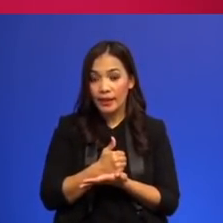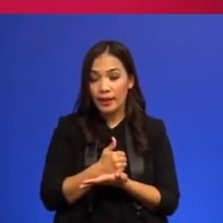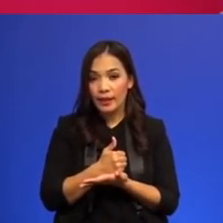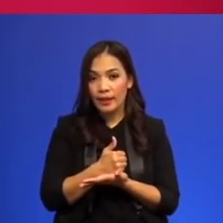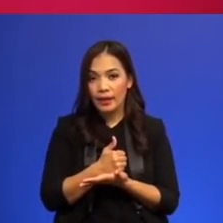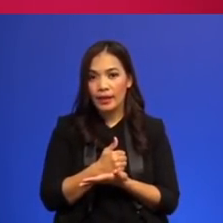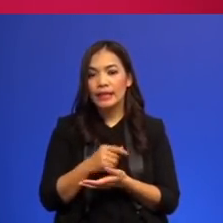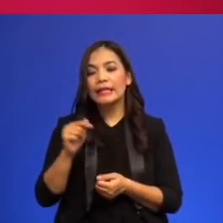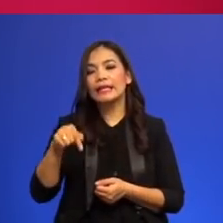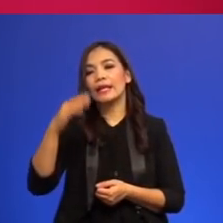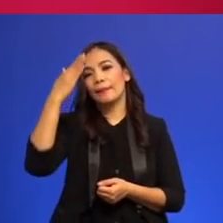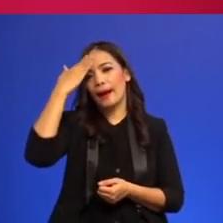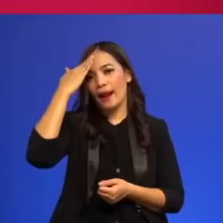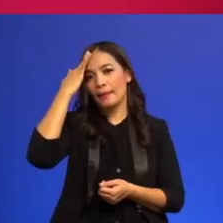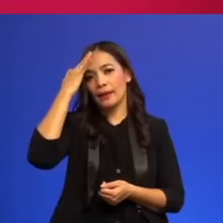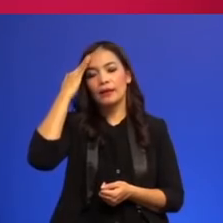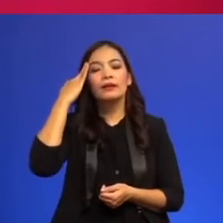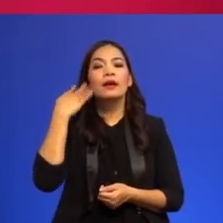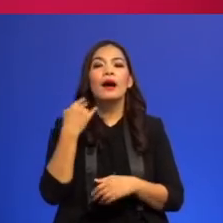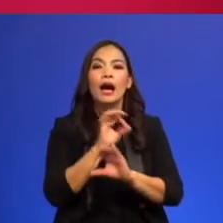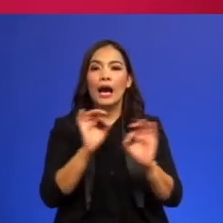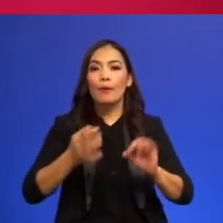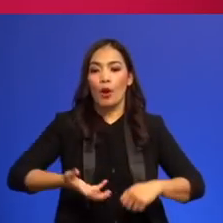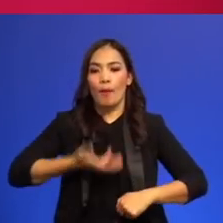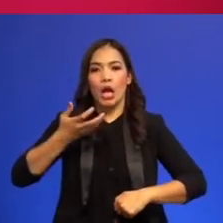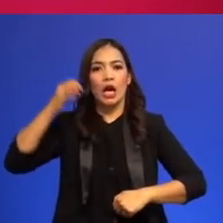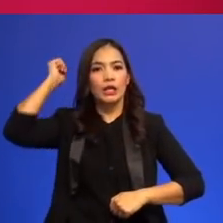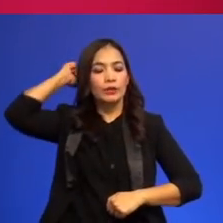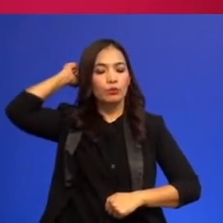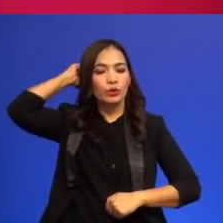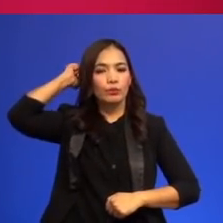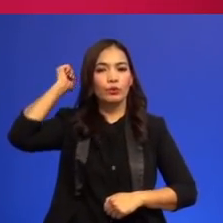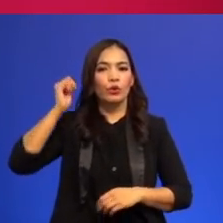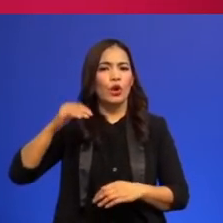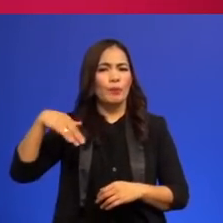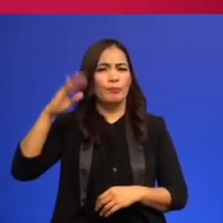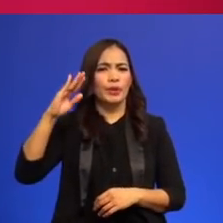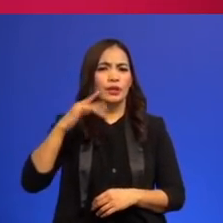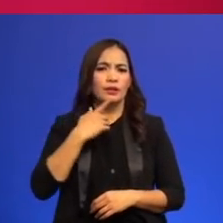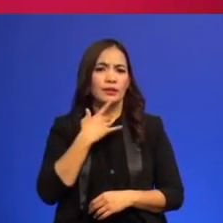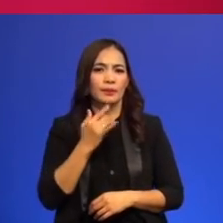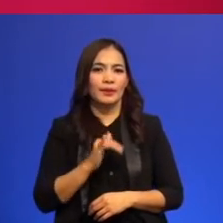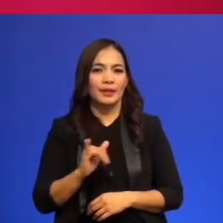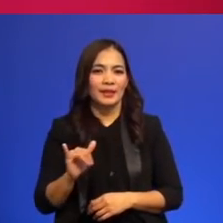Di pengalaman ini ya, jangan marah ya ibu-ibu. Ibu-ibu itu lebih.